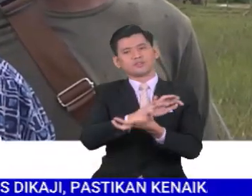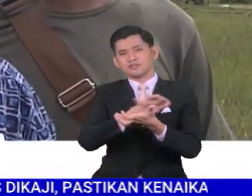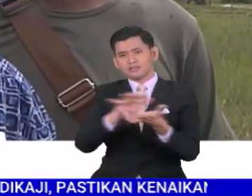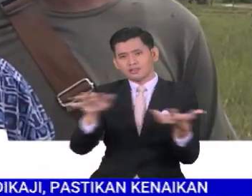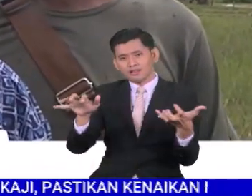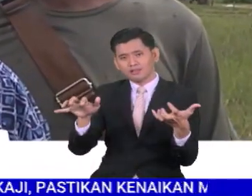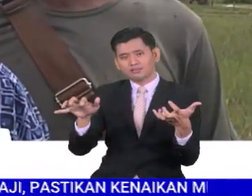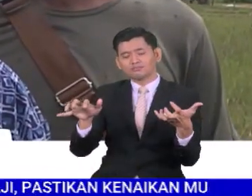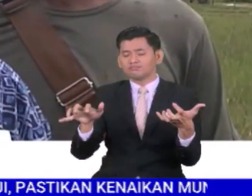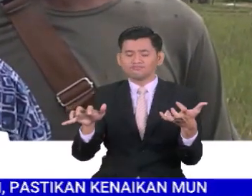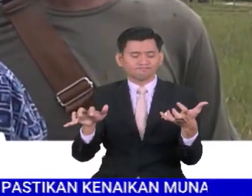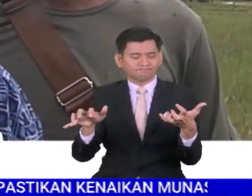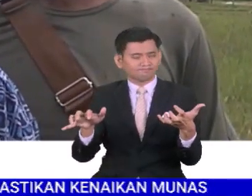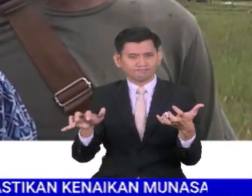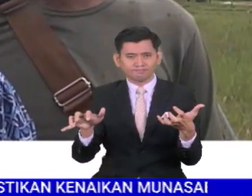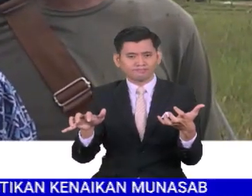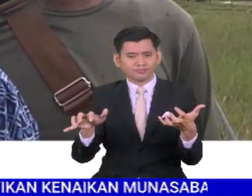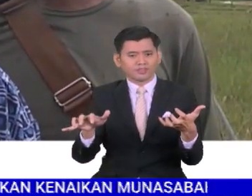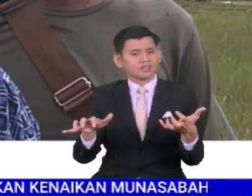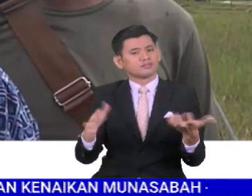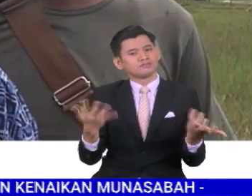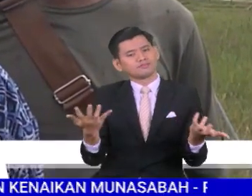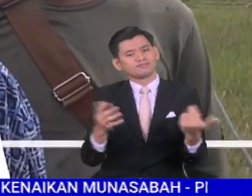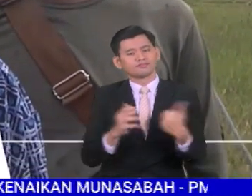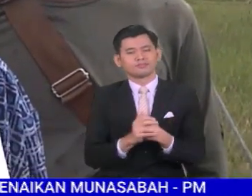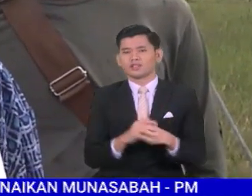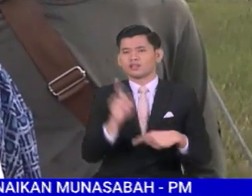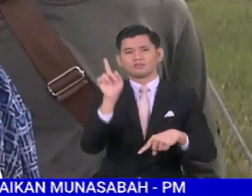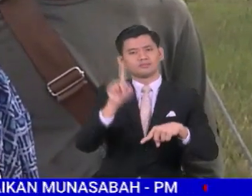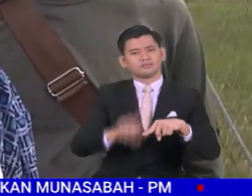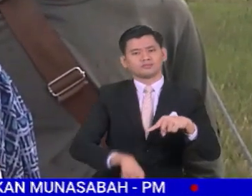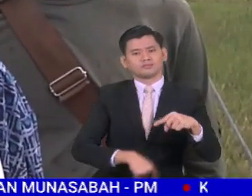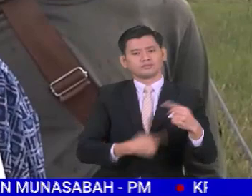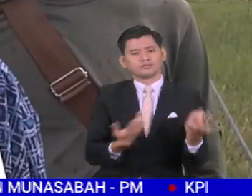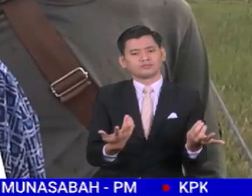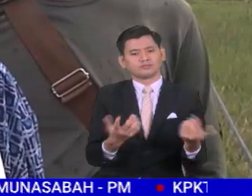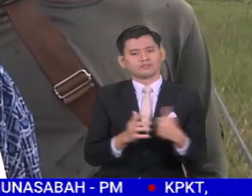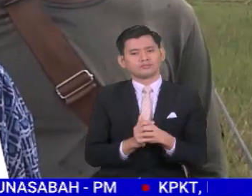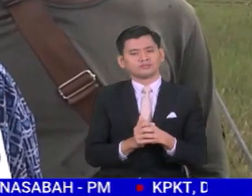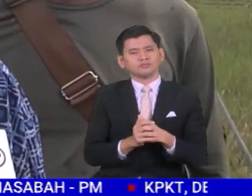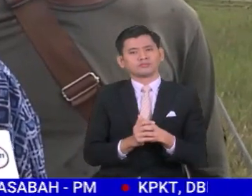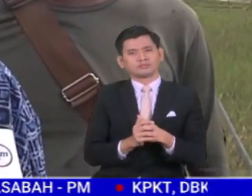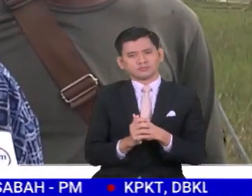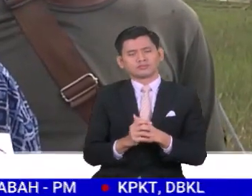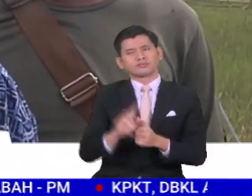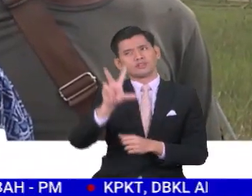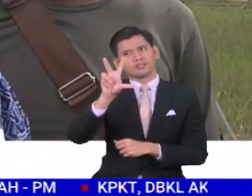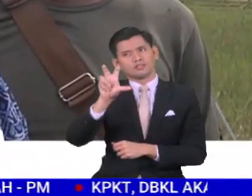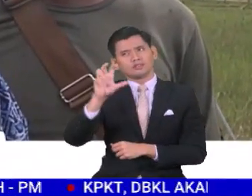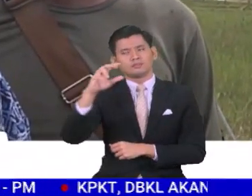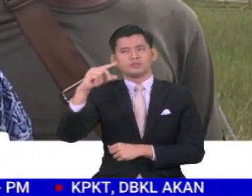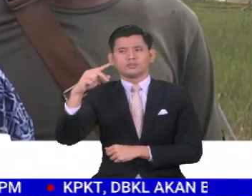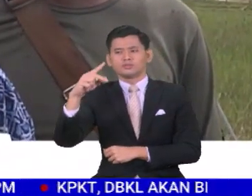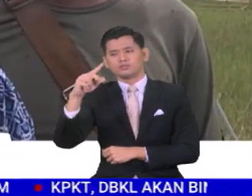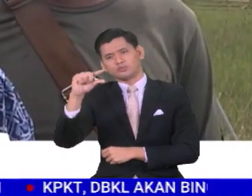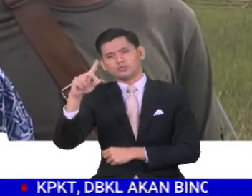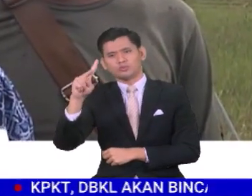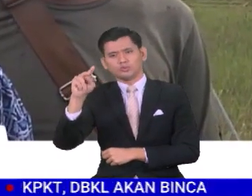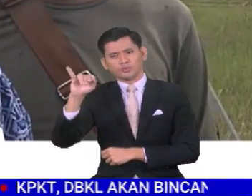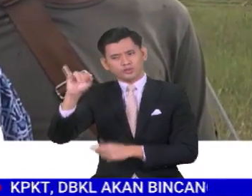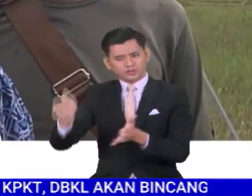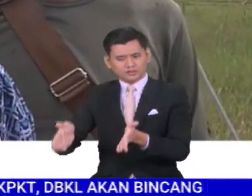tu. Boleh. 3 guning. Hak biasa hak boleh. Dalam 30 guning boleh. 4 guning